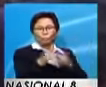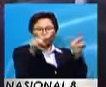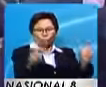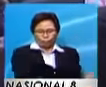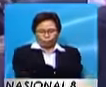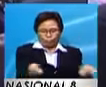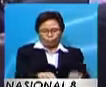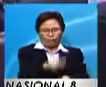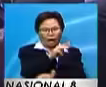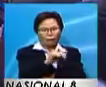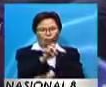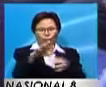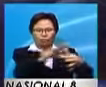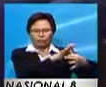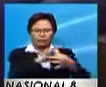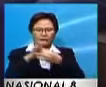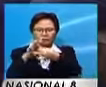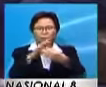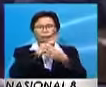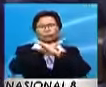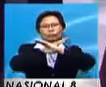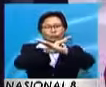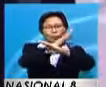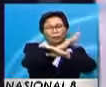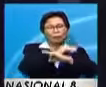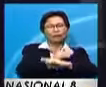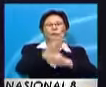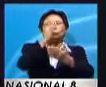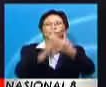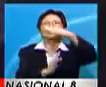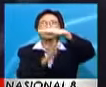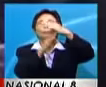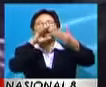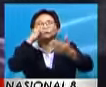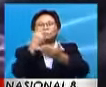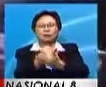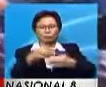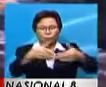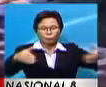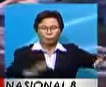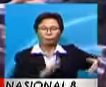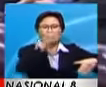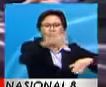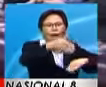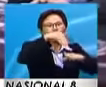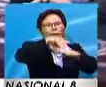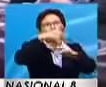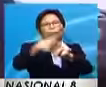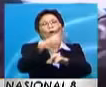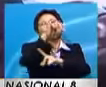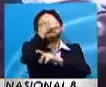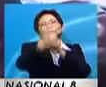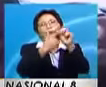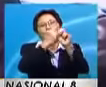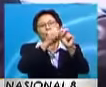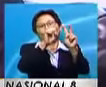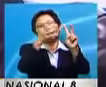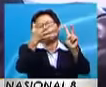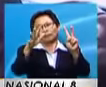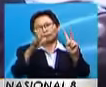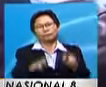menandatangani emui sesama dalam mencegah dan memerangi John Ayah Brantas sempadan pada Oktober tahun lalu